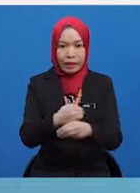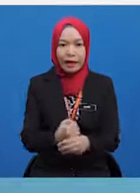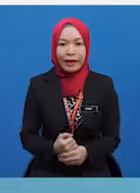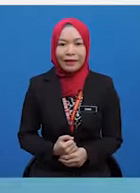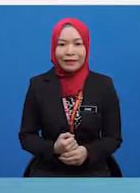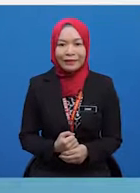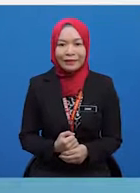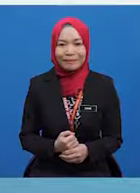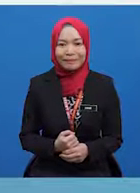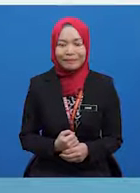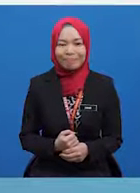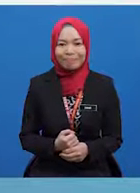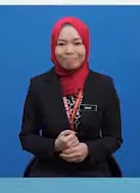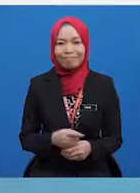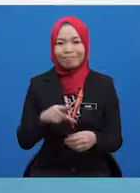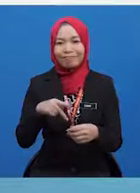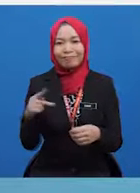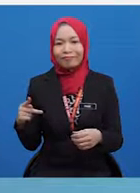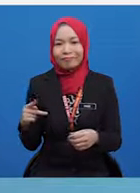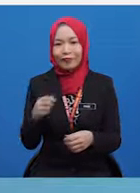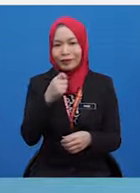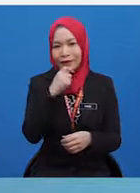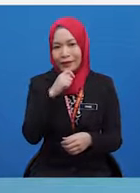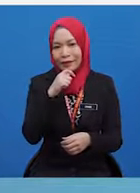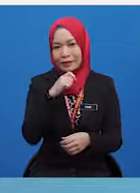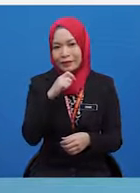Makcik Kiah dan produk aiskrimnya.